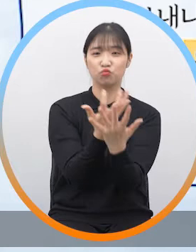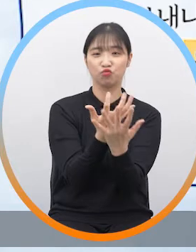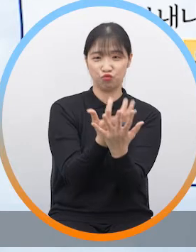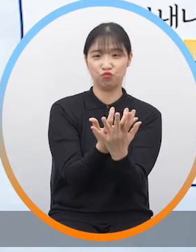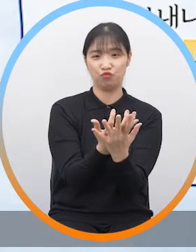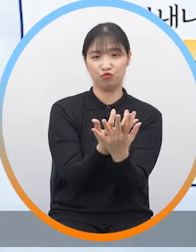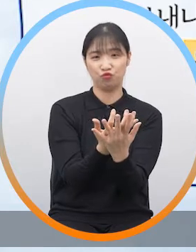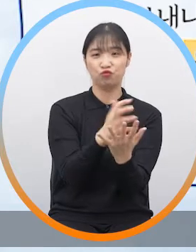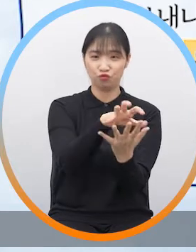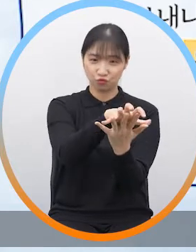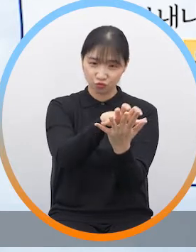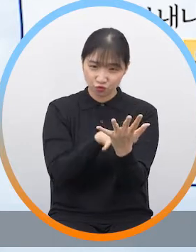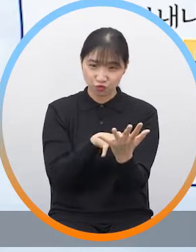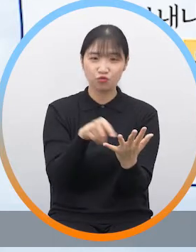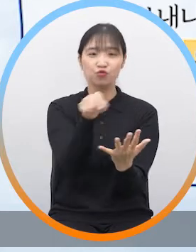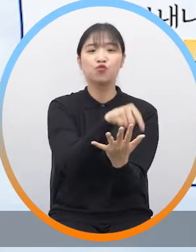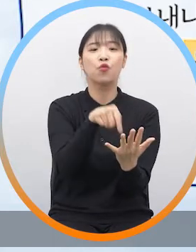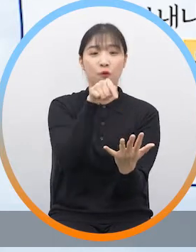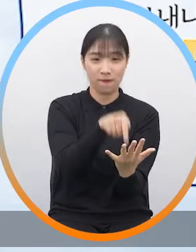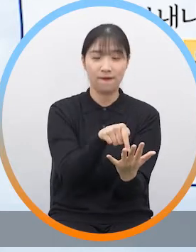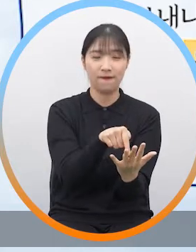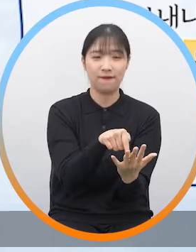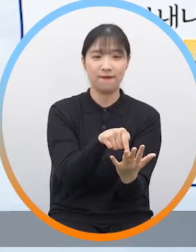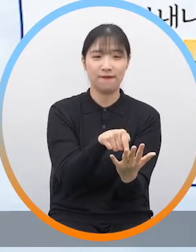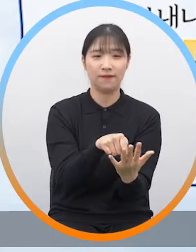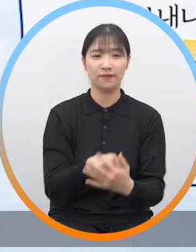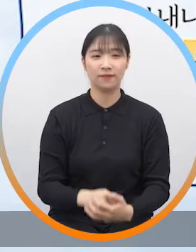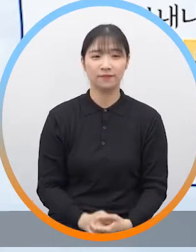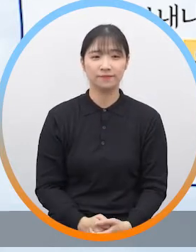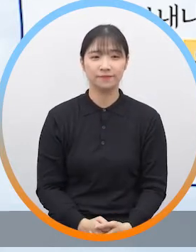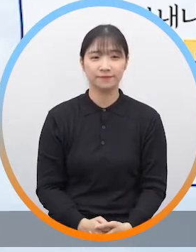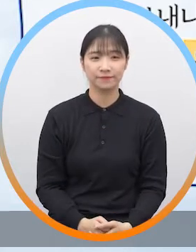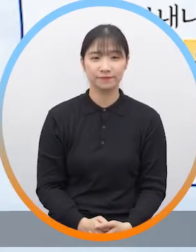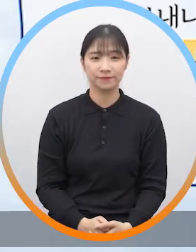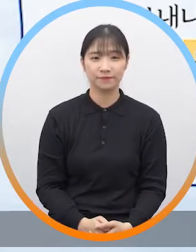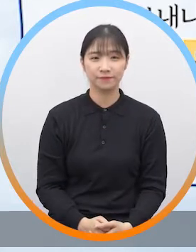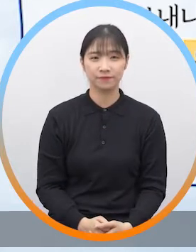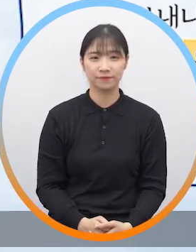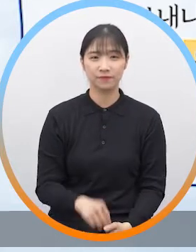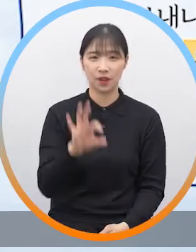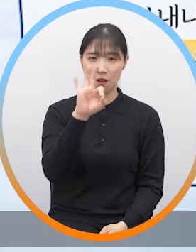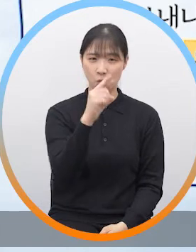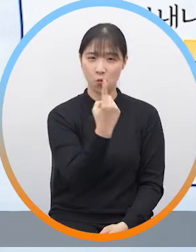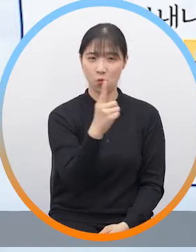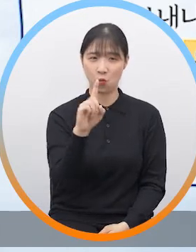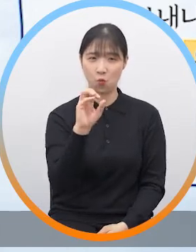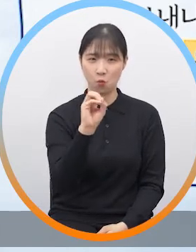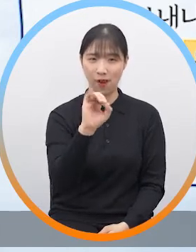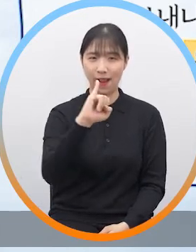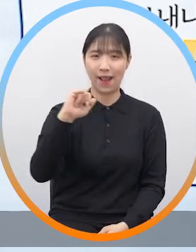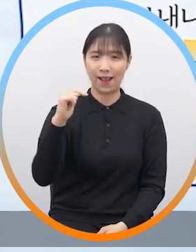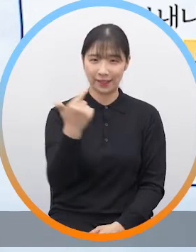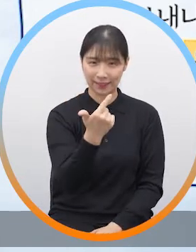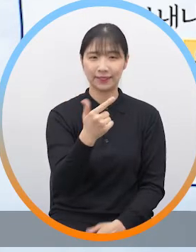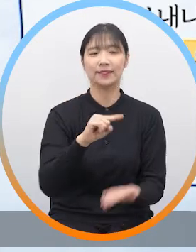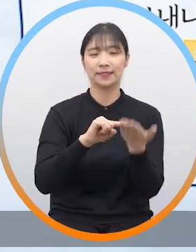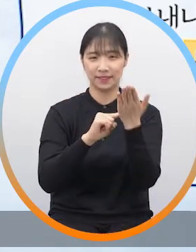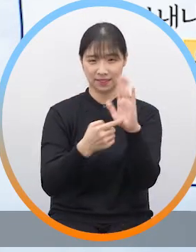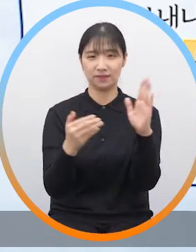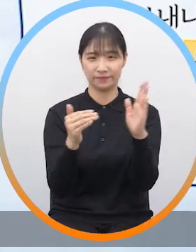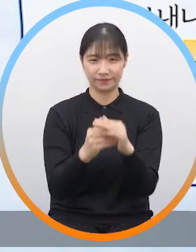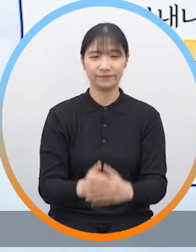우리나라의 문헌, 고대 기록 속에서는 이렇게 왕인이라고 나오고